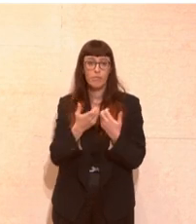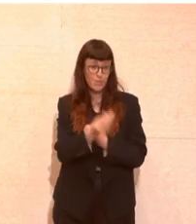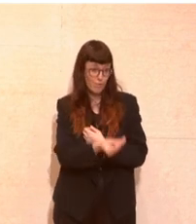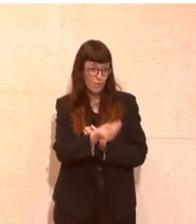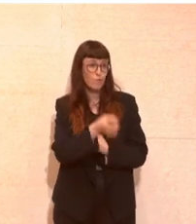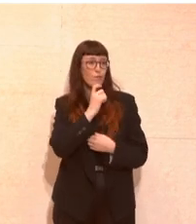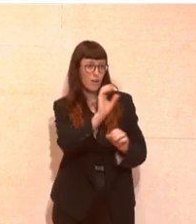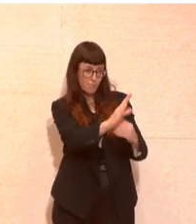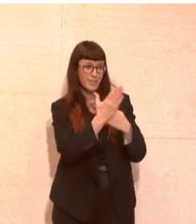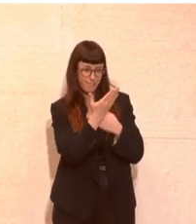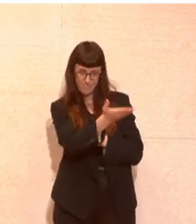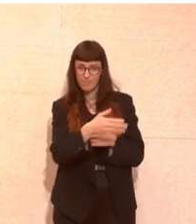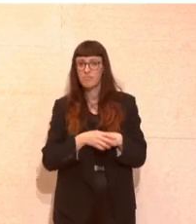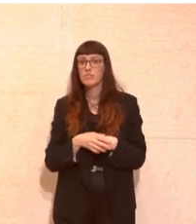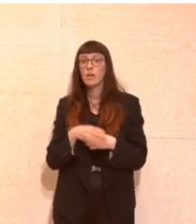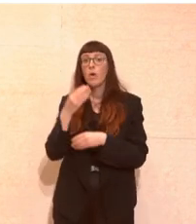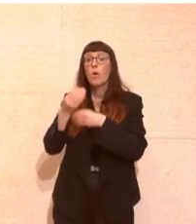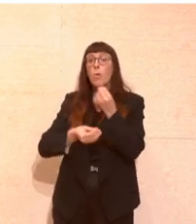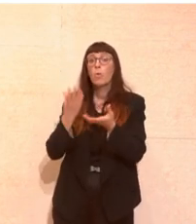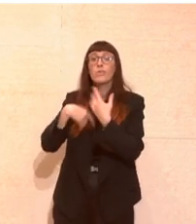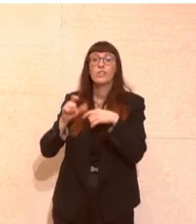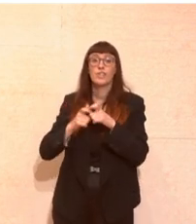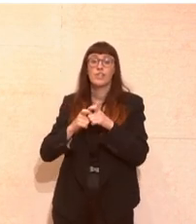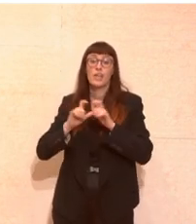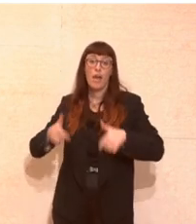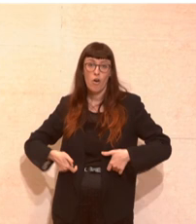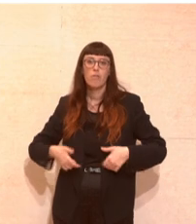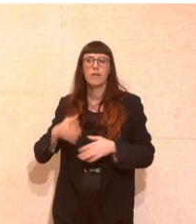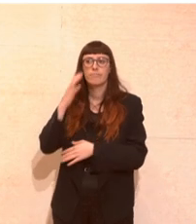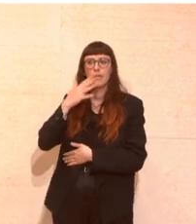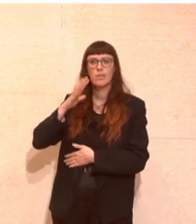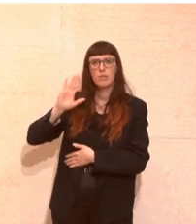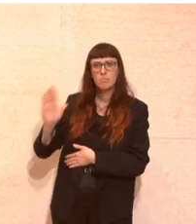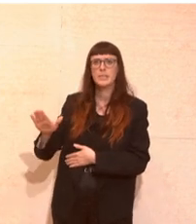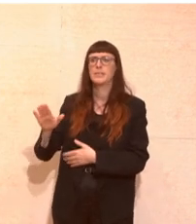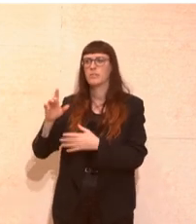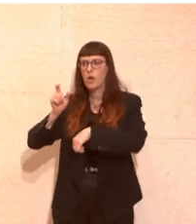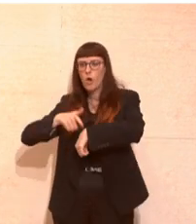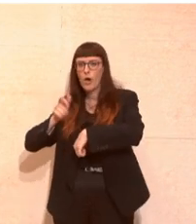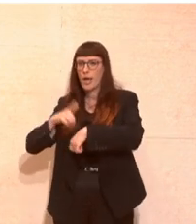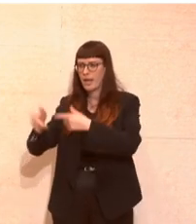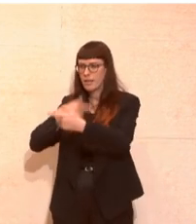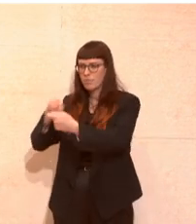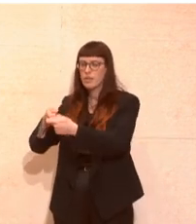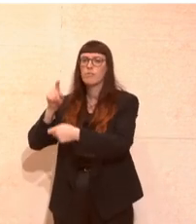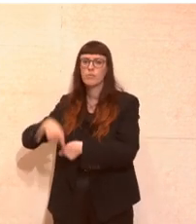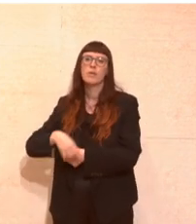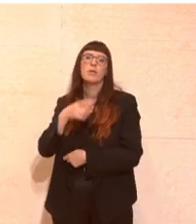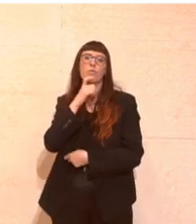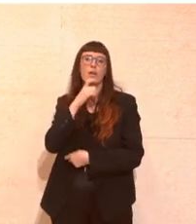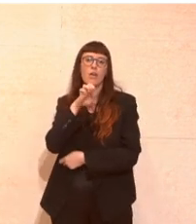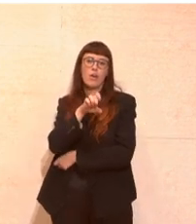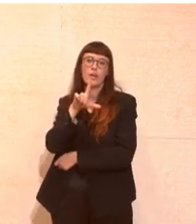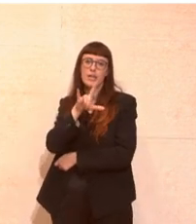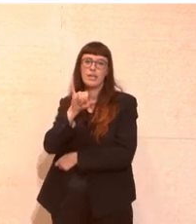côté adaptation des horaires des écoles, éventuellement pour les adolescents, desquels ce sont des initiatives desquelles va parler Lisa Melzer